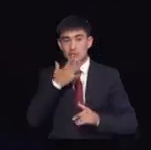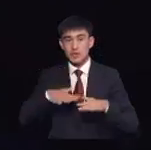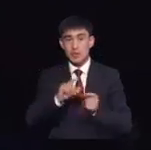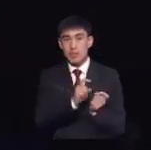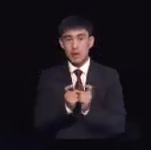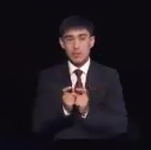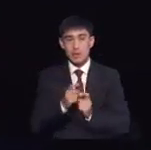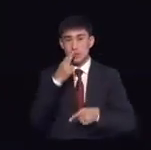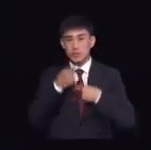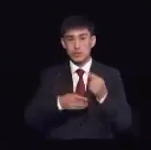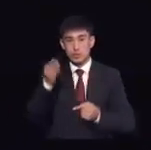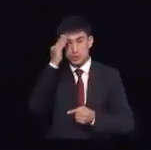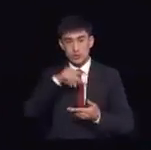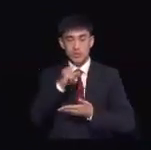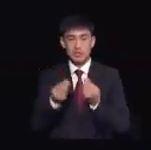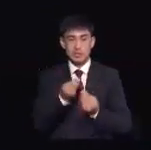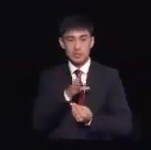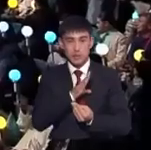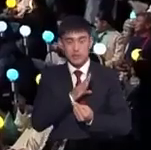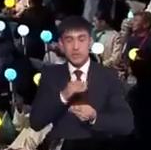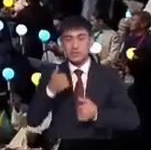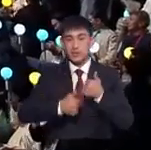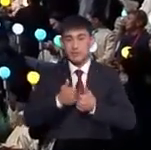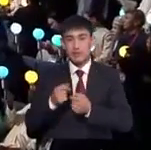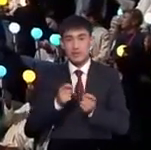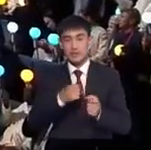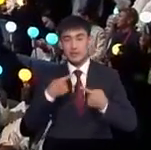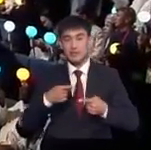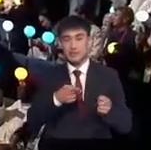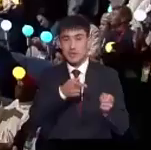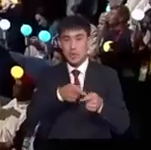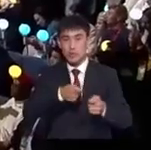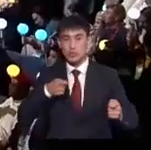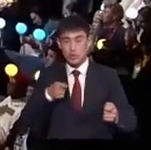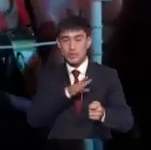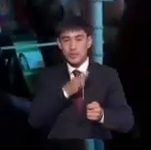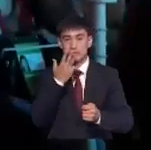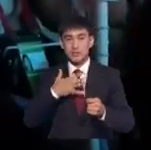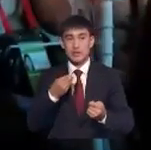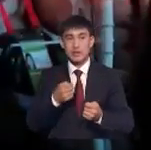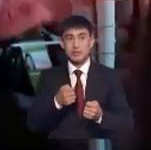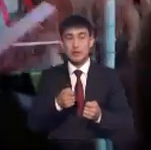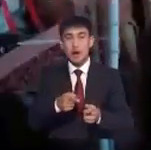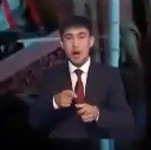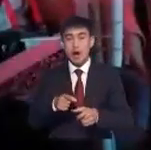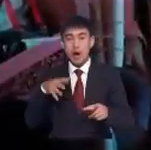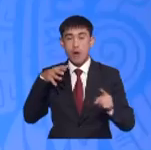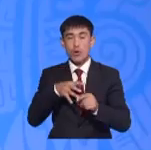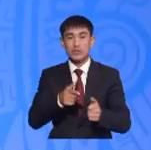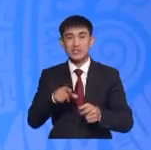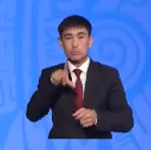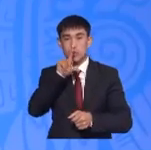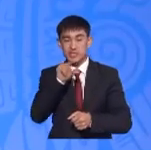борьбы, традиционные интеллектуальные игры, соревнования по видам единоборств, стрельбе из лука, национальным видам охоты с птицами, состязания на